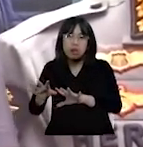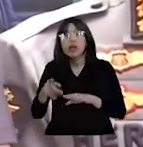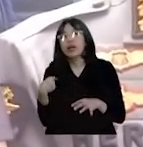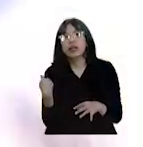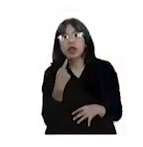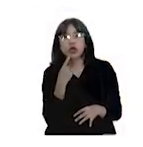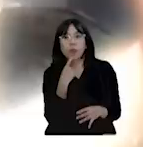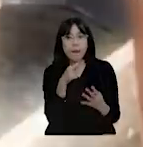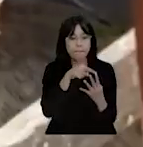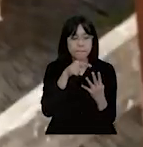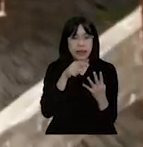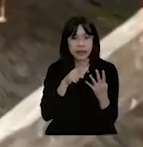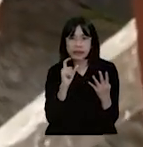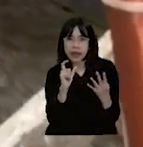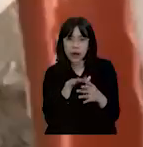apa seperti apa.